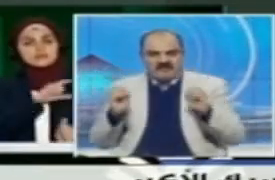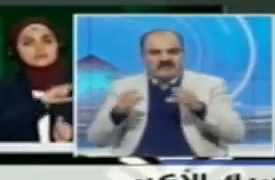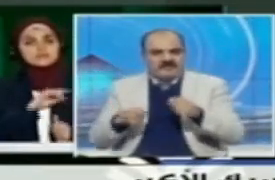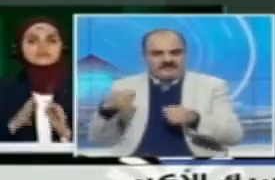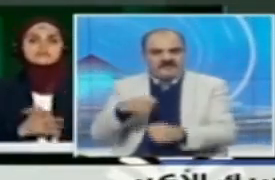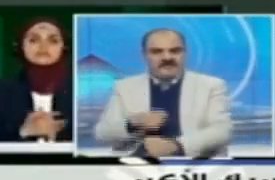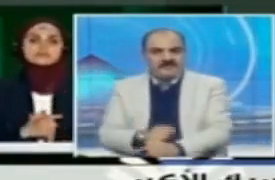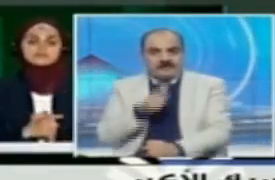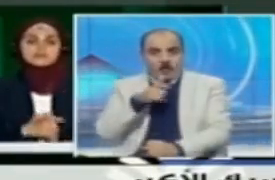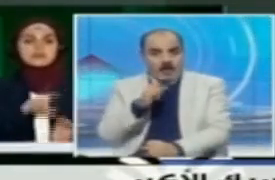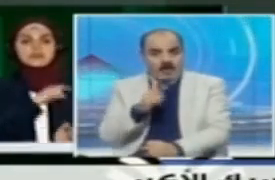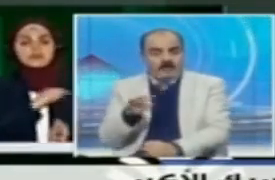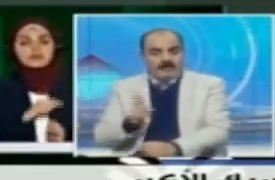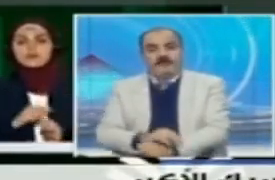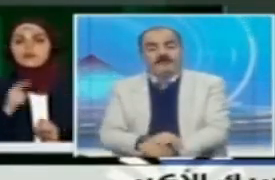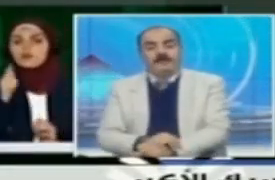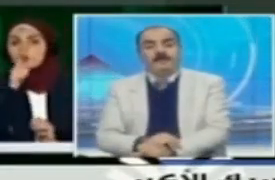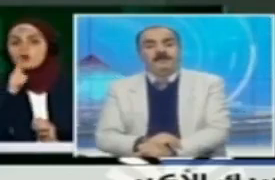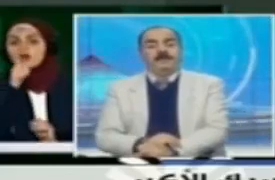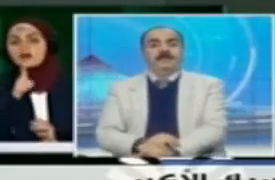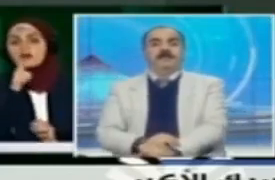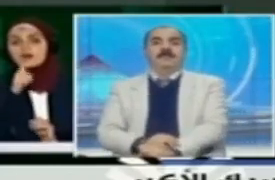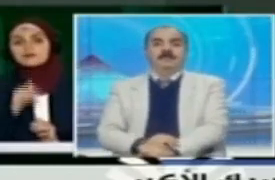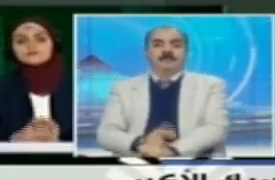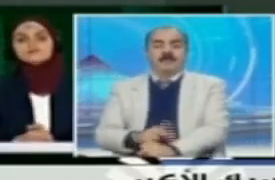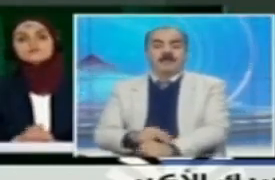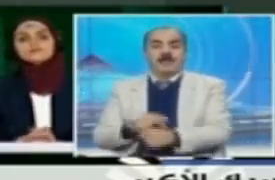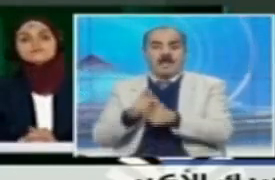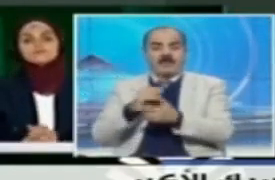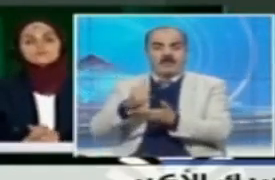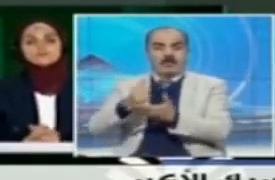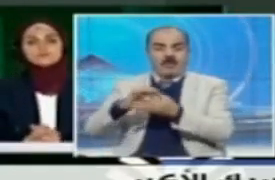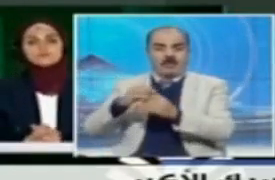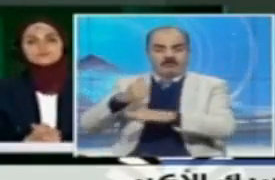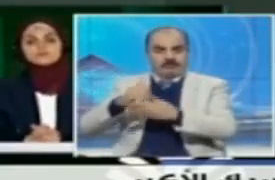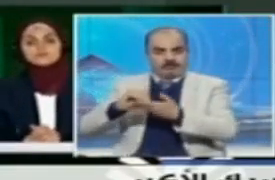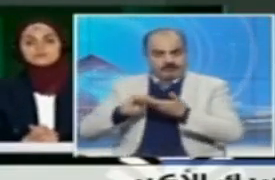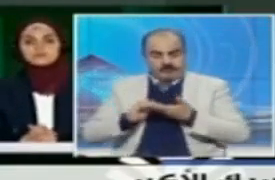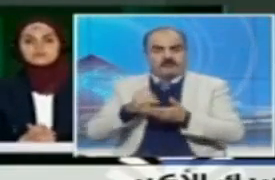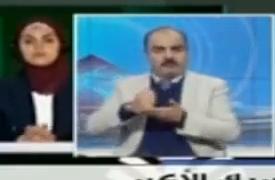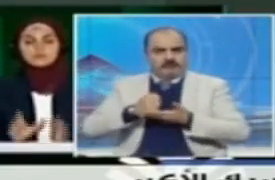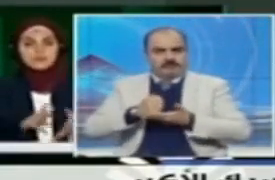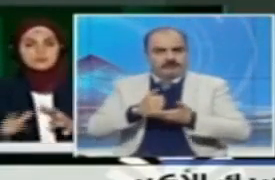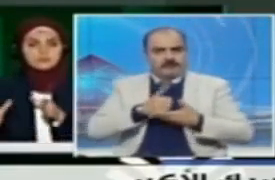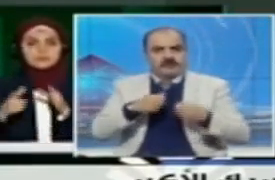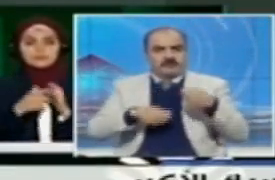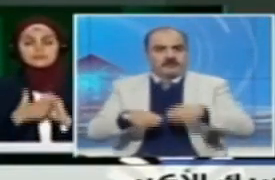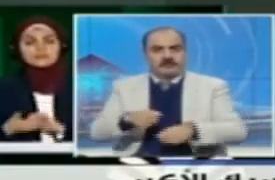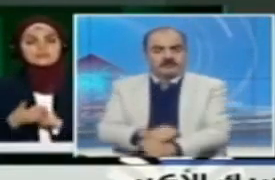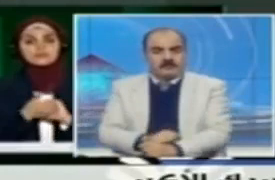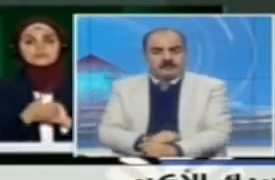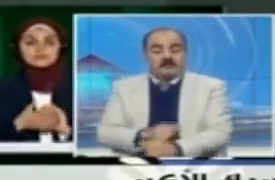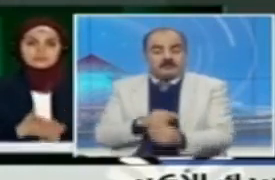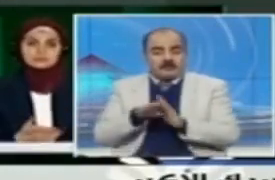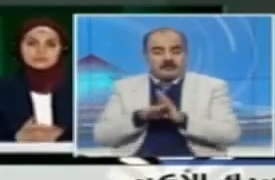للدارسين باللغة العربية. كذلك فإن الوكالة الأمريكية للتعاون قامت بتوفير بعض